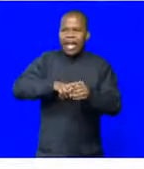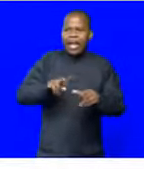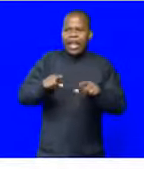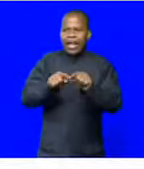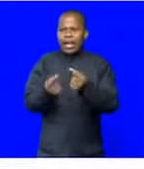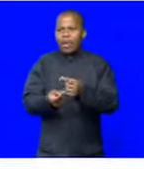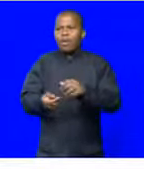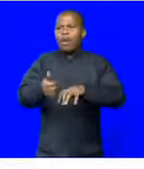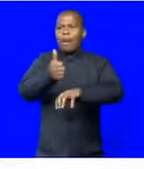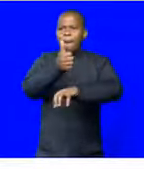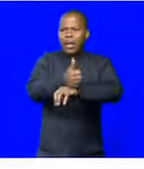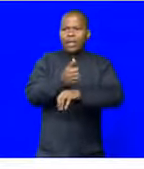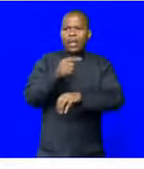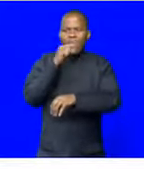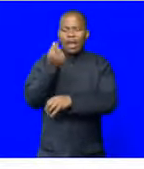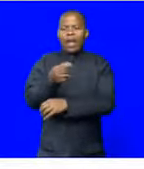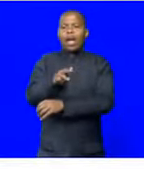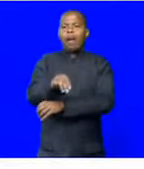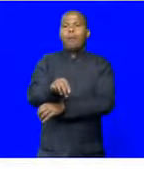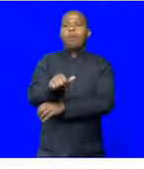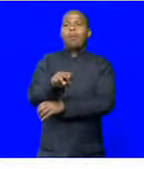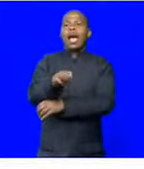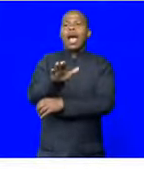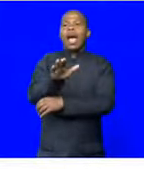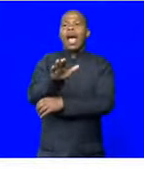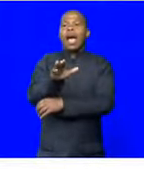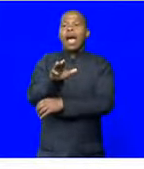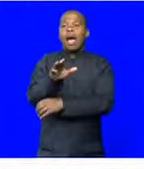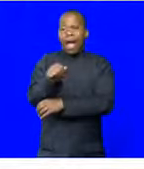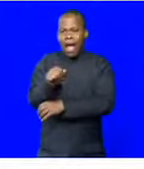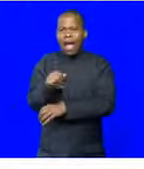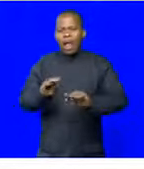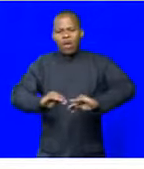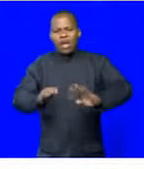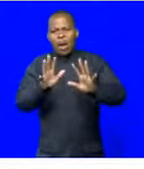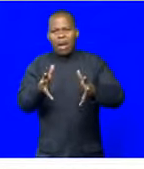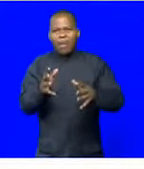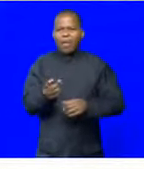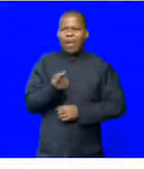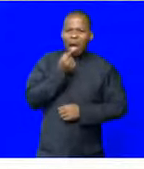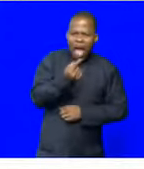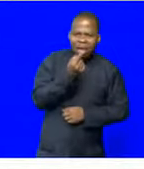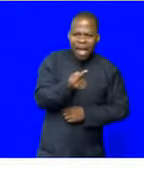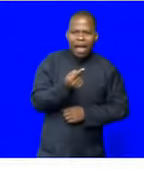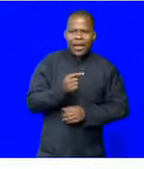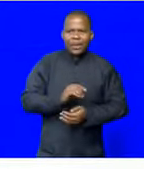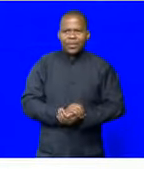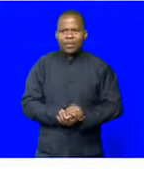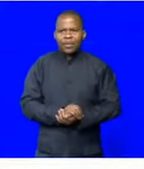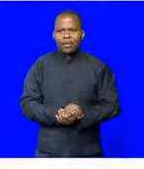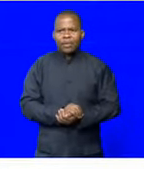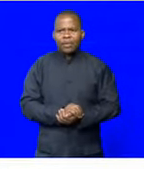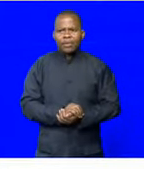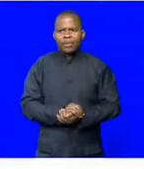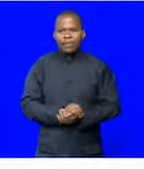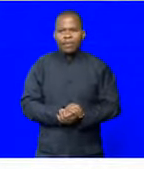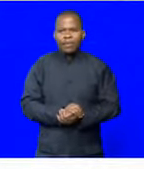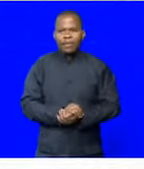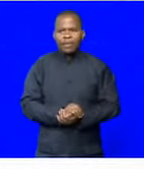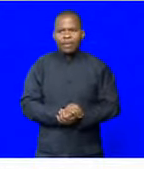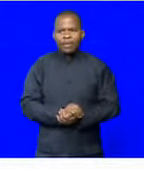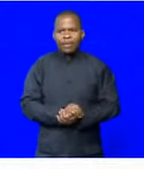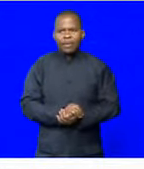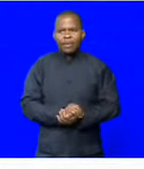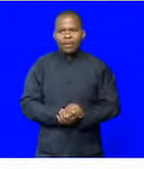waleliqembu Sithembiso Ngudze Mamba ubonakela ayothethisa abaqeqeshi baleliqembu. Angathi Linda lokho ngicabanga ukuthi